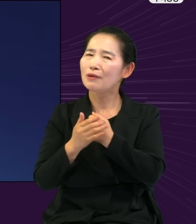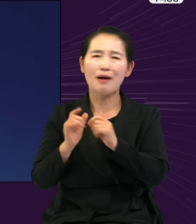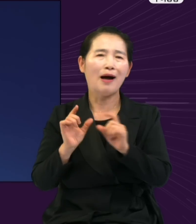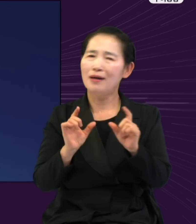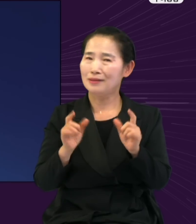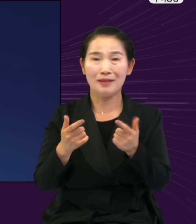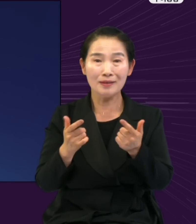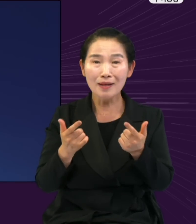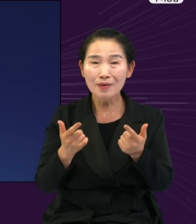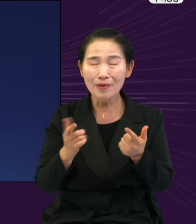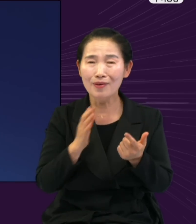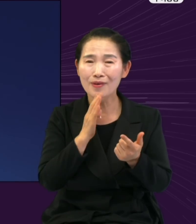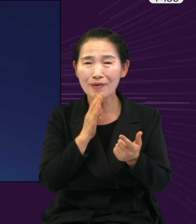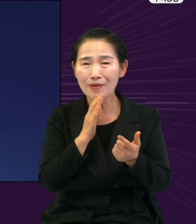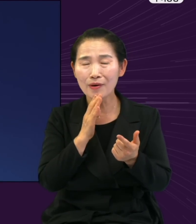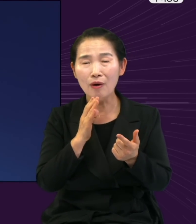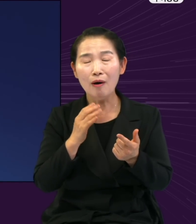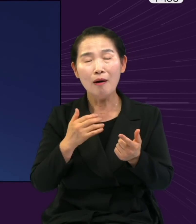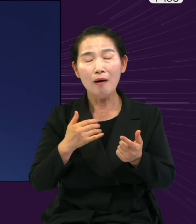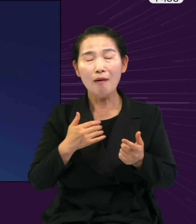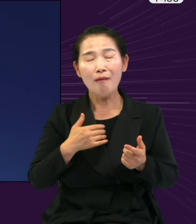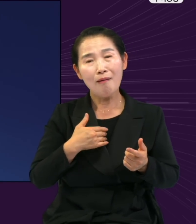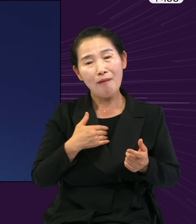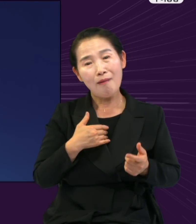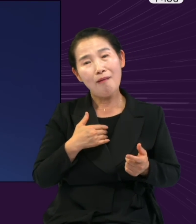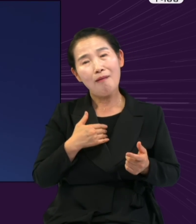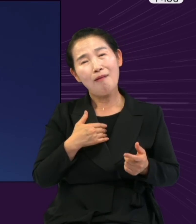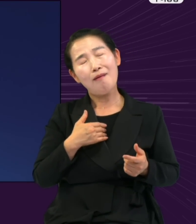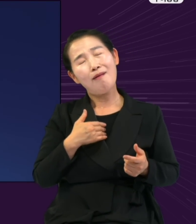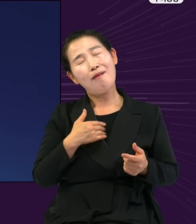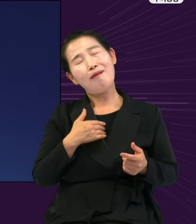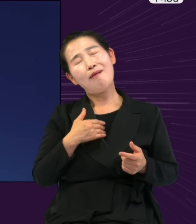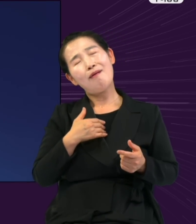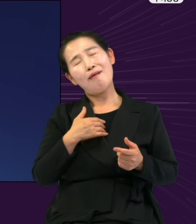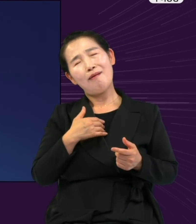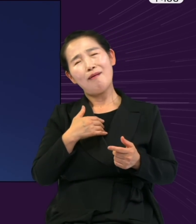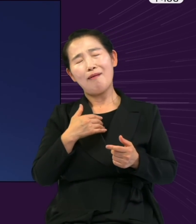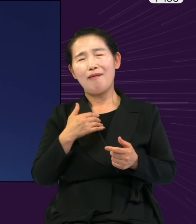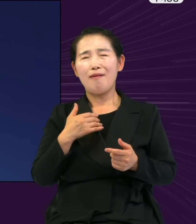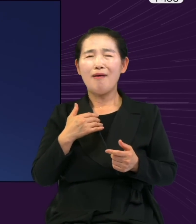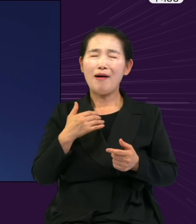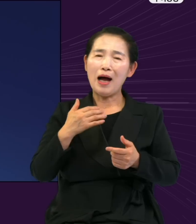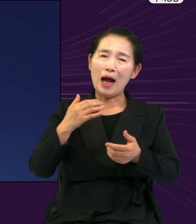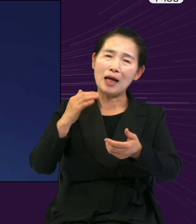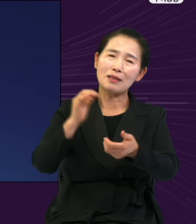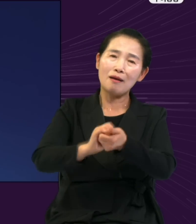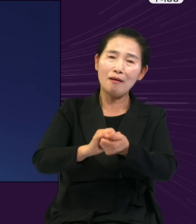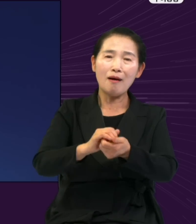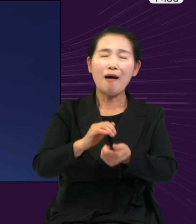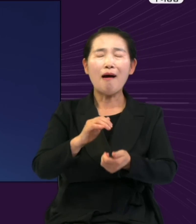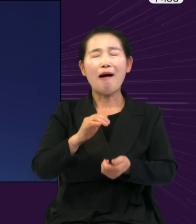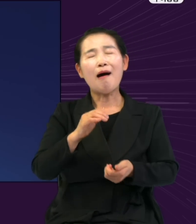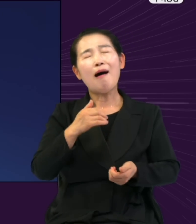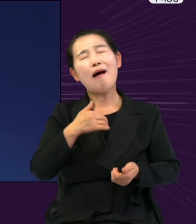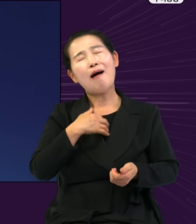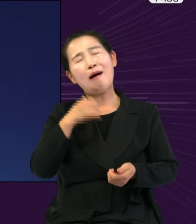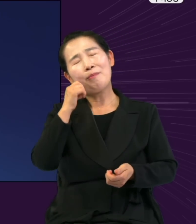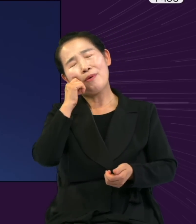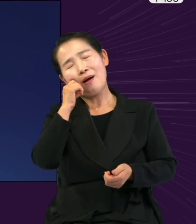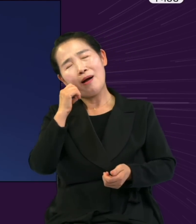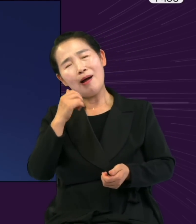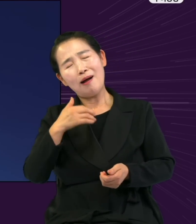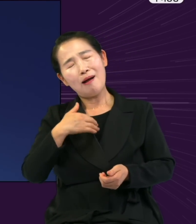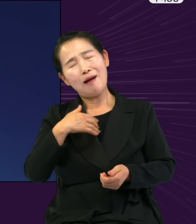내 앞에 한계에 매 순간 마주할 때마다 하나님께서 내게 하신 약속을 붙잡아야